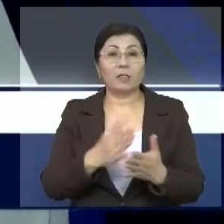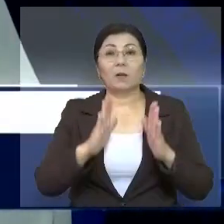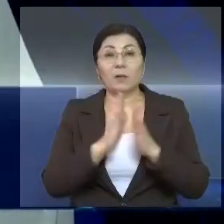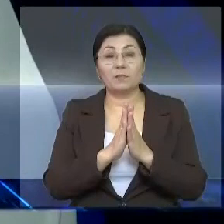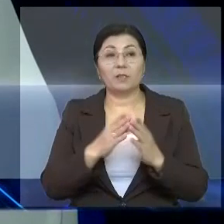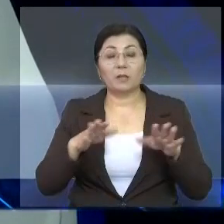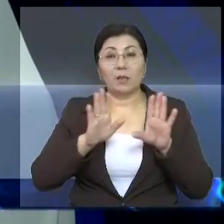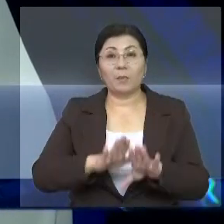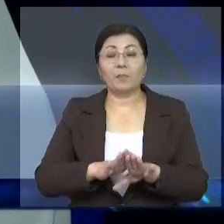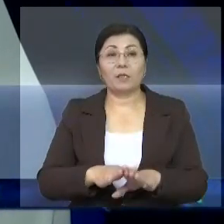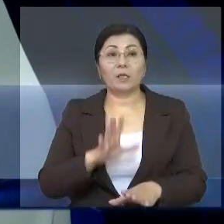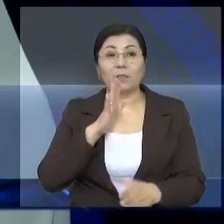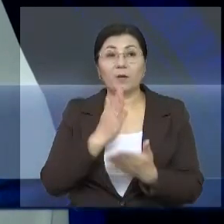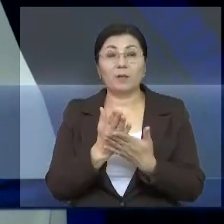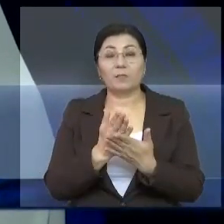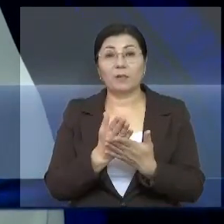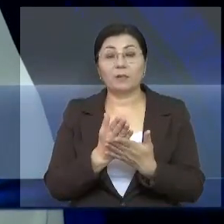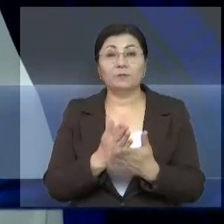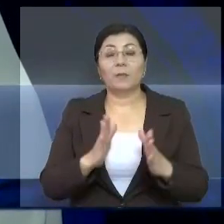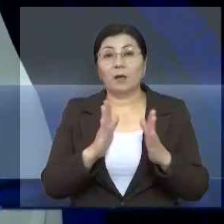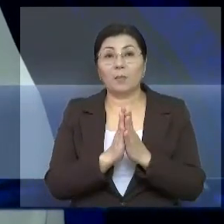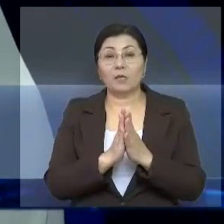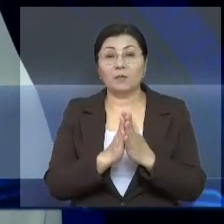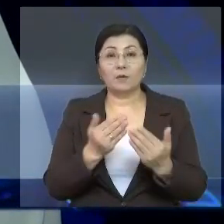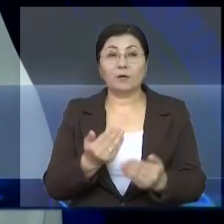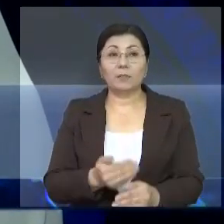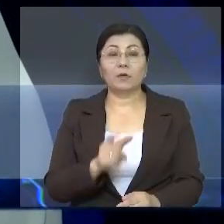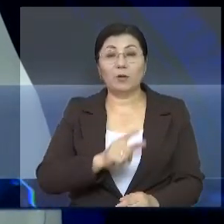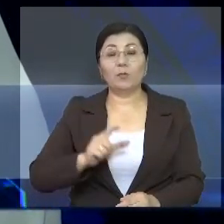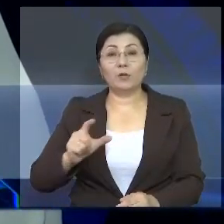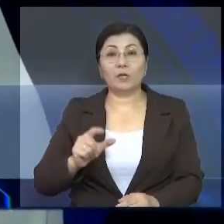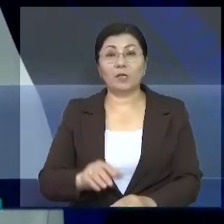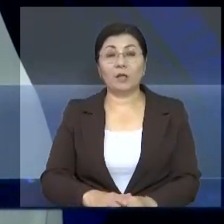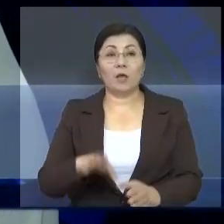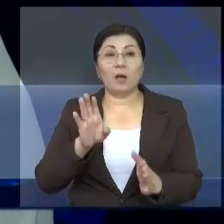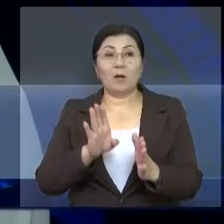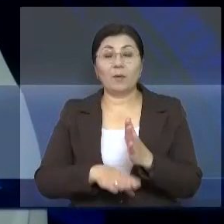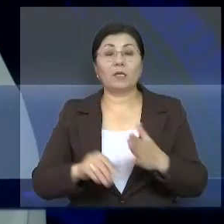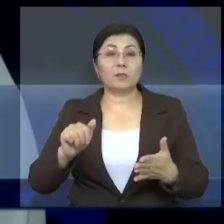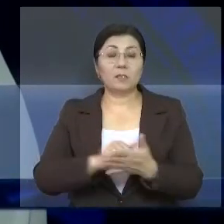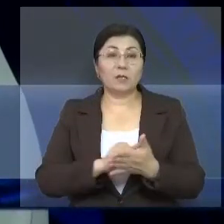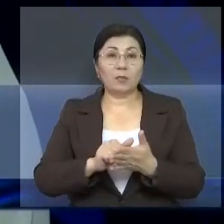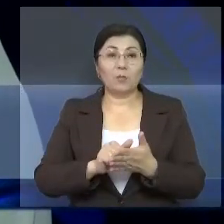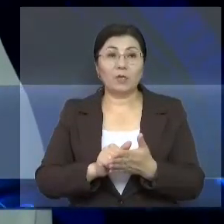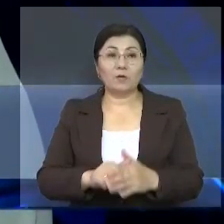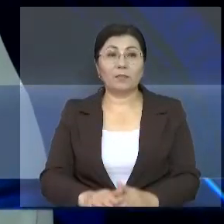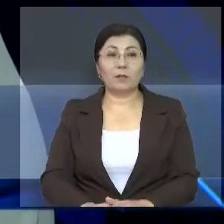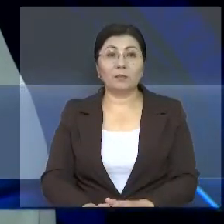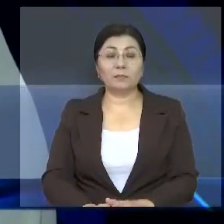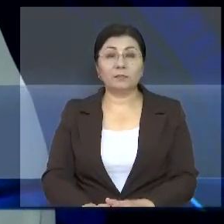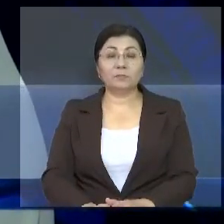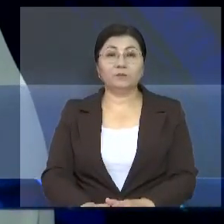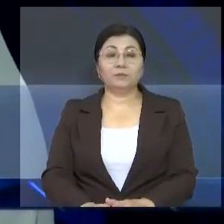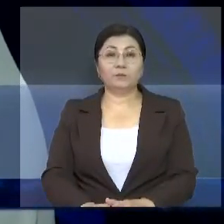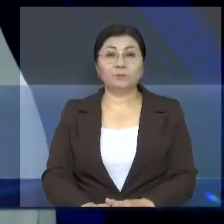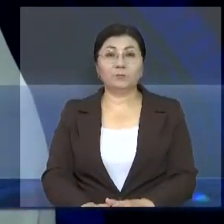И в последнее время растет тенденция именно попрошайничества, когда людей без, может быть, документов или в какой-то неблагополучной